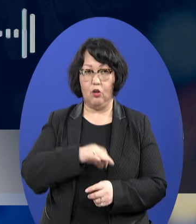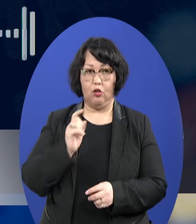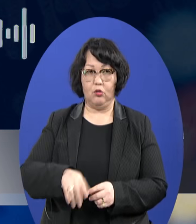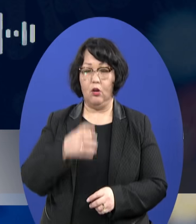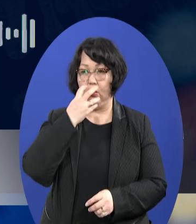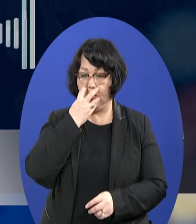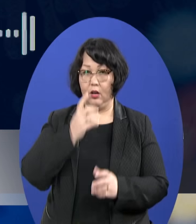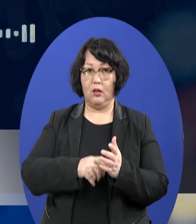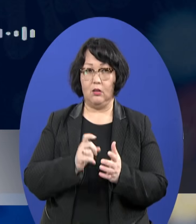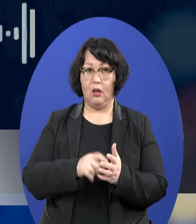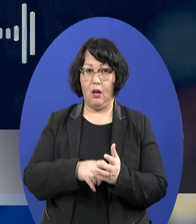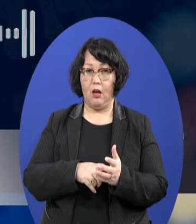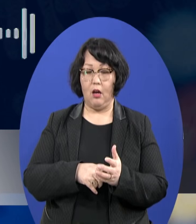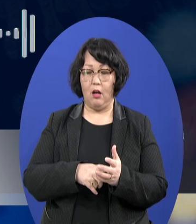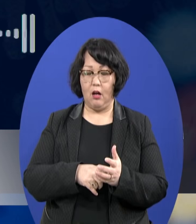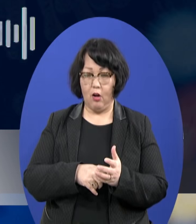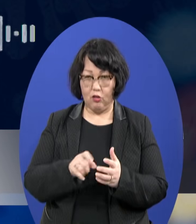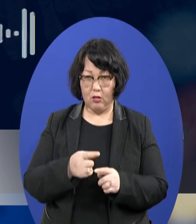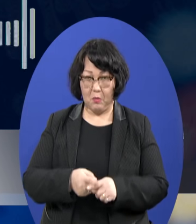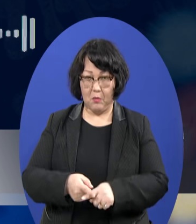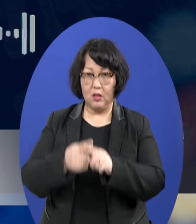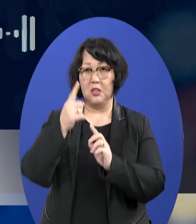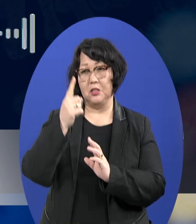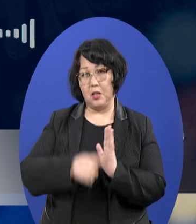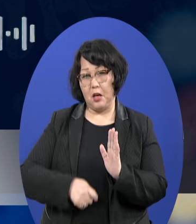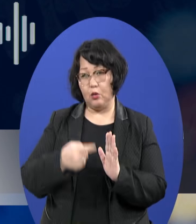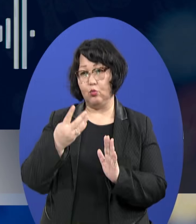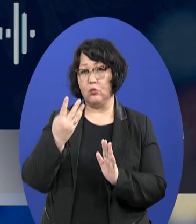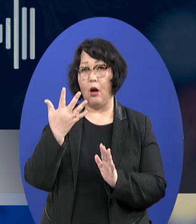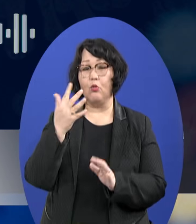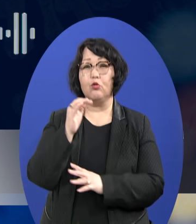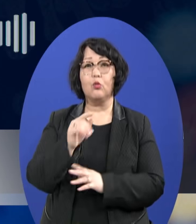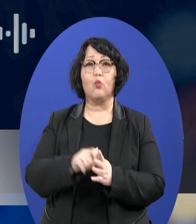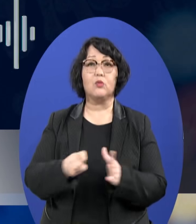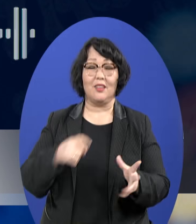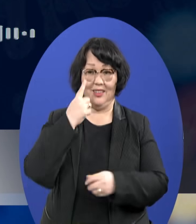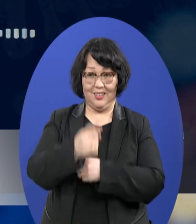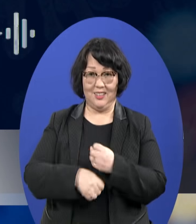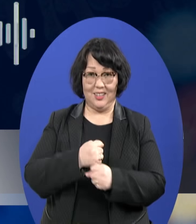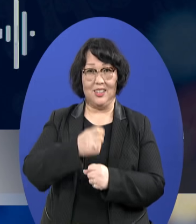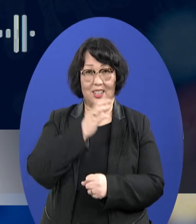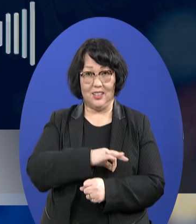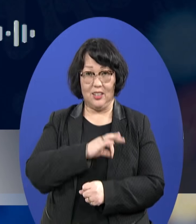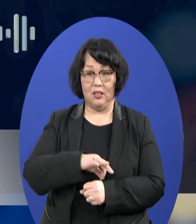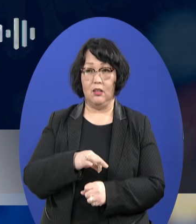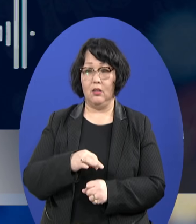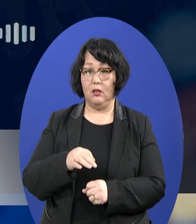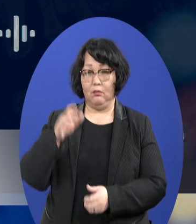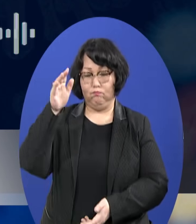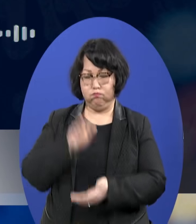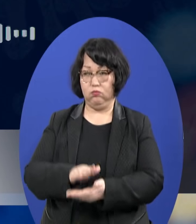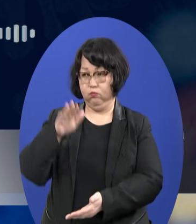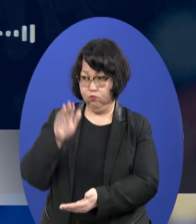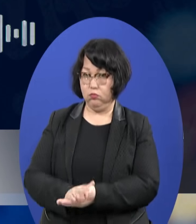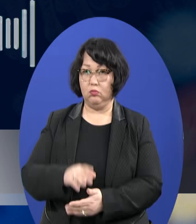төрөвчийн хэрэгцээ нэмэгдээд ирэхээр нэг сараас 45 хоногийн дотор одоо жилд хэрэглэх 2 сарын дотор л одоо жилд хэрэглэх